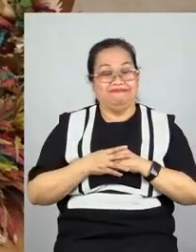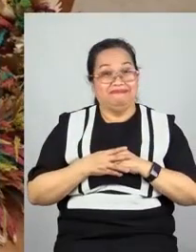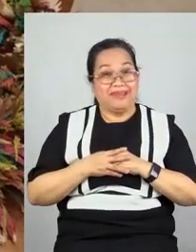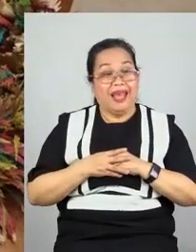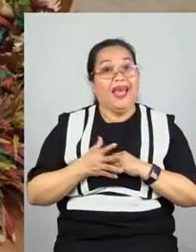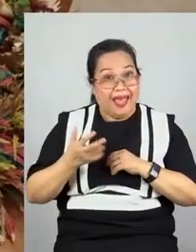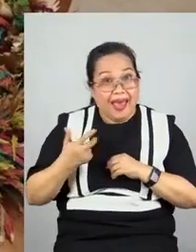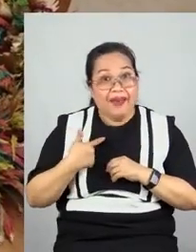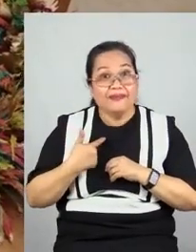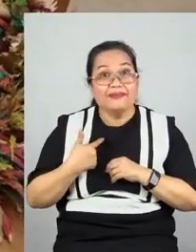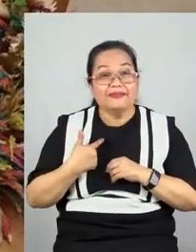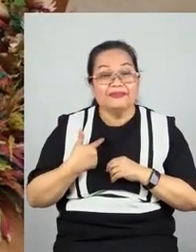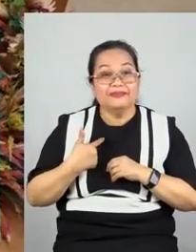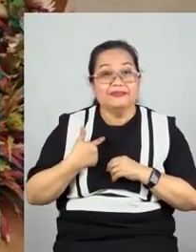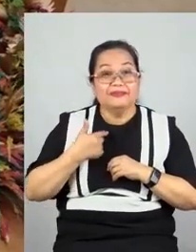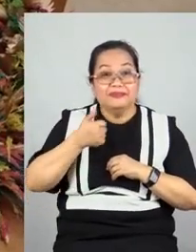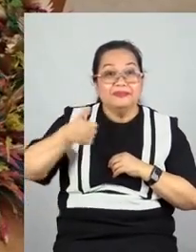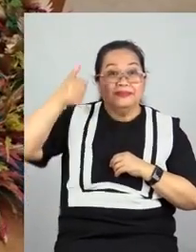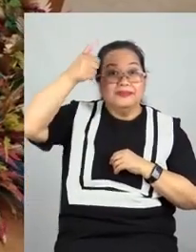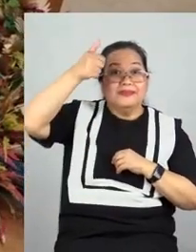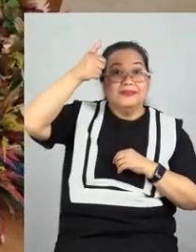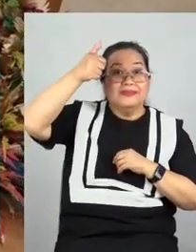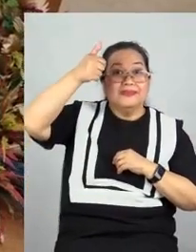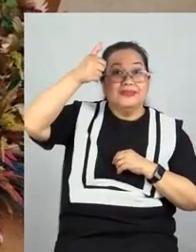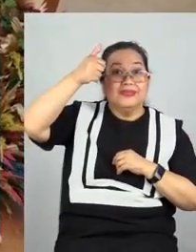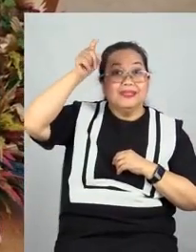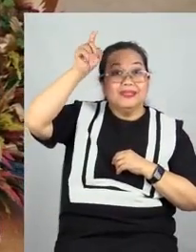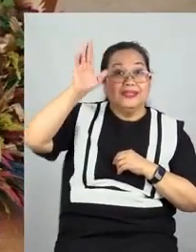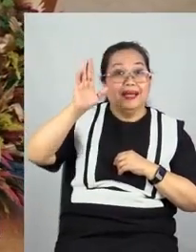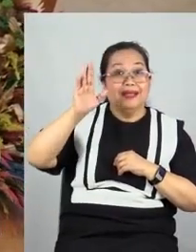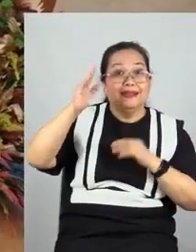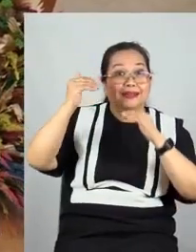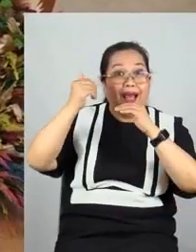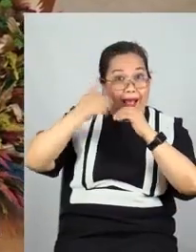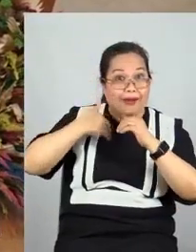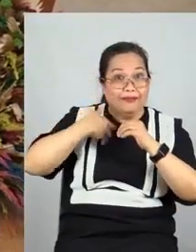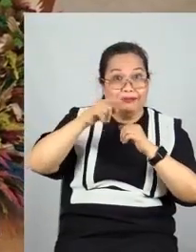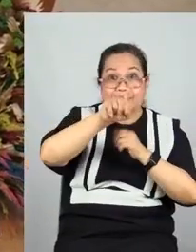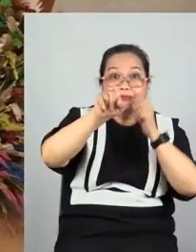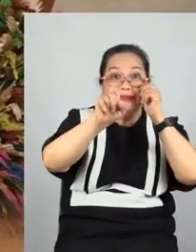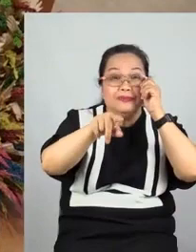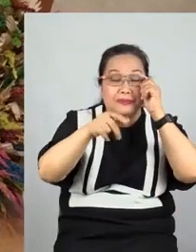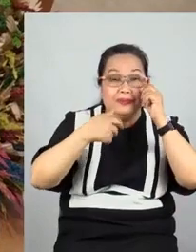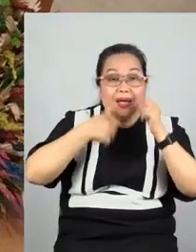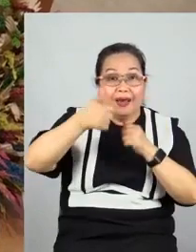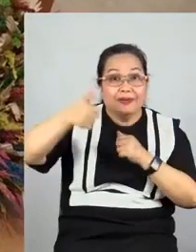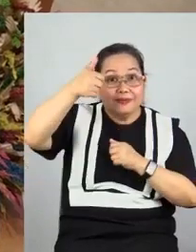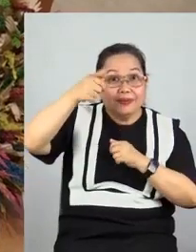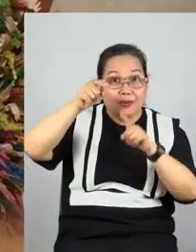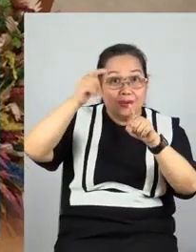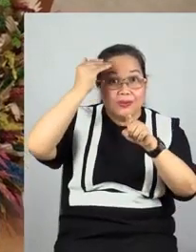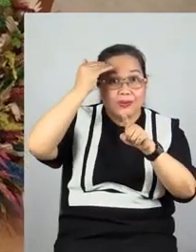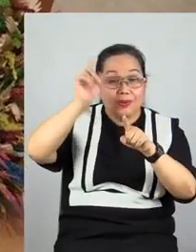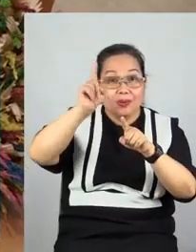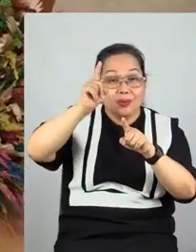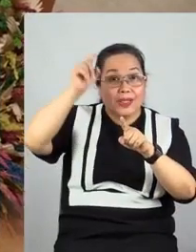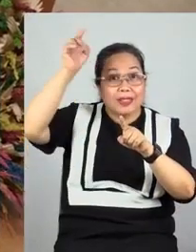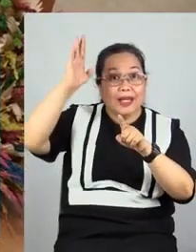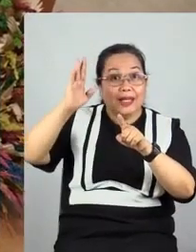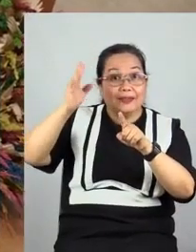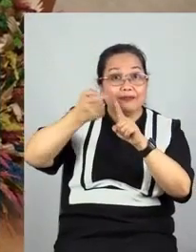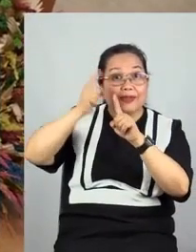May mas tataas ba sa inyo sa Panginoong Jesus? Di ba alam niyo kung saan siya nanggaling?